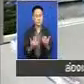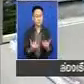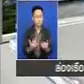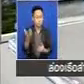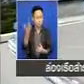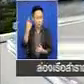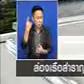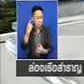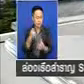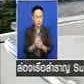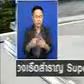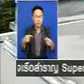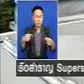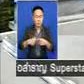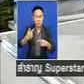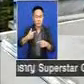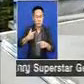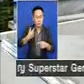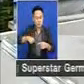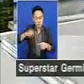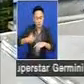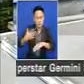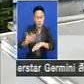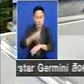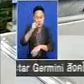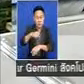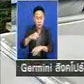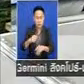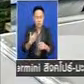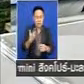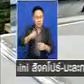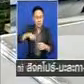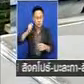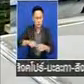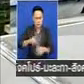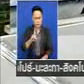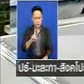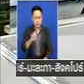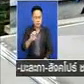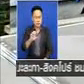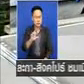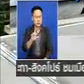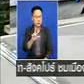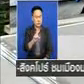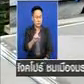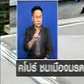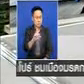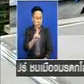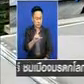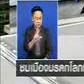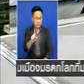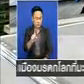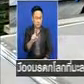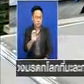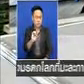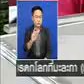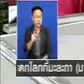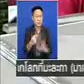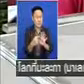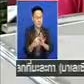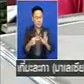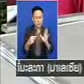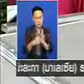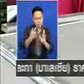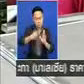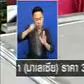คุณผู้ชมคะเมื่อวานนี้มีคดีการเมืองที่เป็นคดีใหญ่นะคะเพราะศาลฎีกาได้นัดอ่านคำพิพากษาคดีที่นายขวัญชัยไพรพนากับ